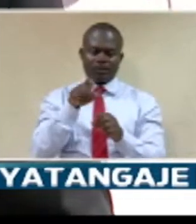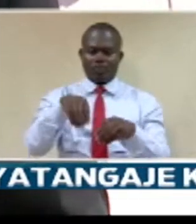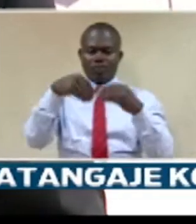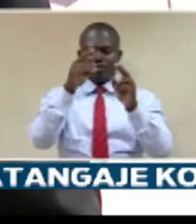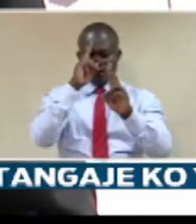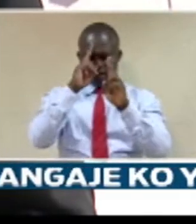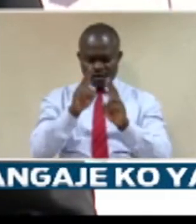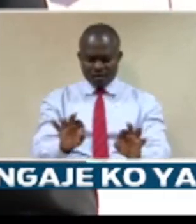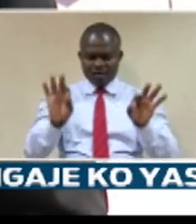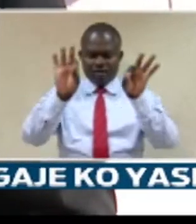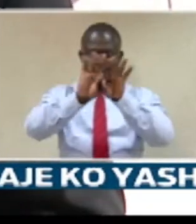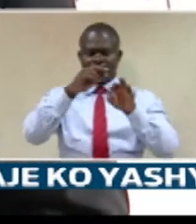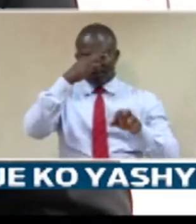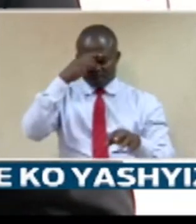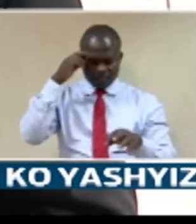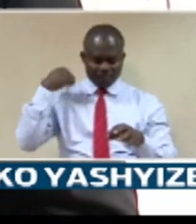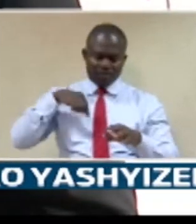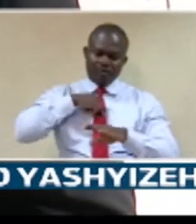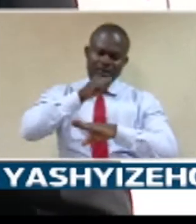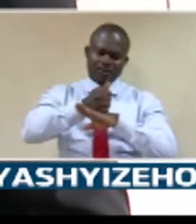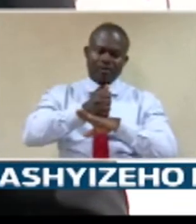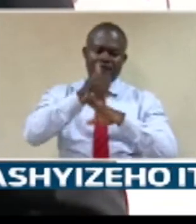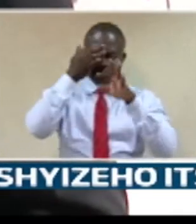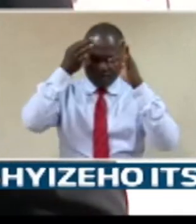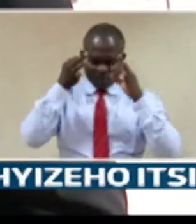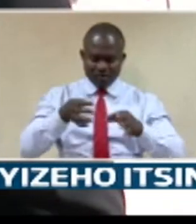mpamvu twafashe ya mbere nk'Arabie